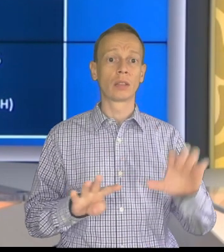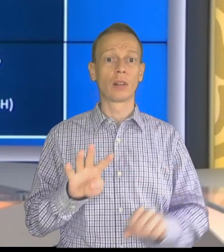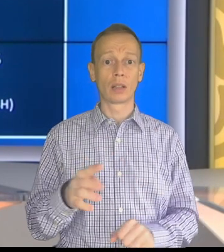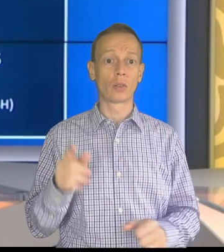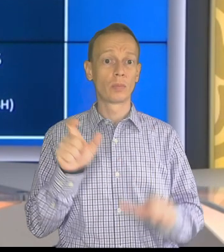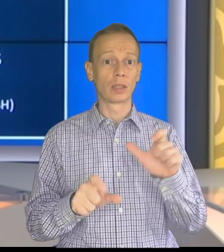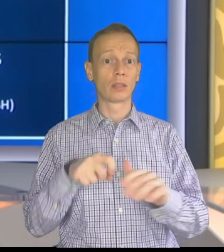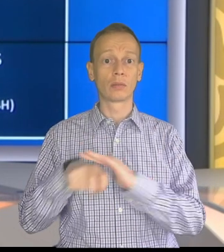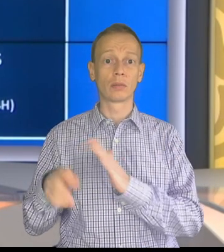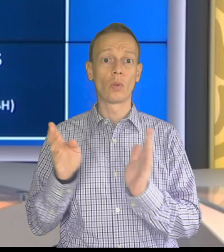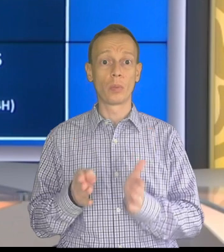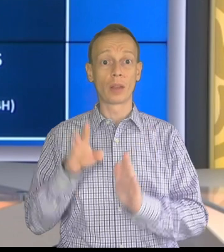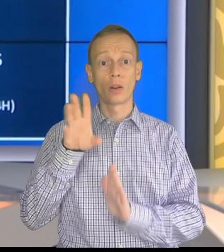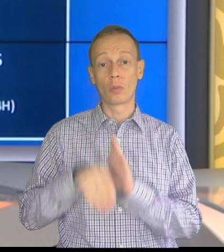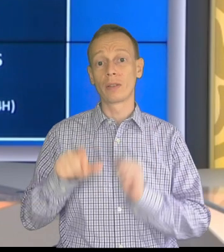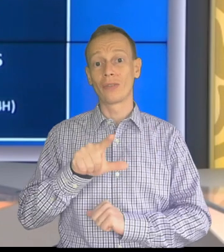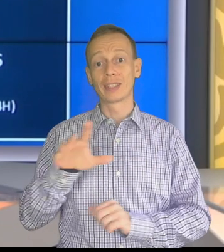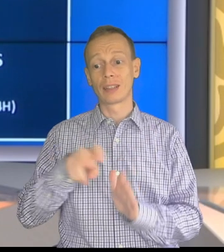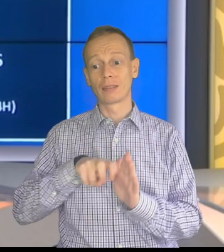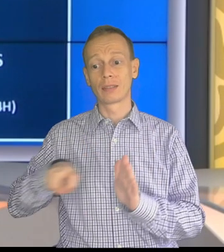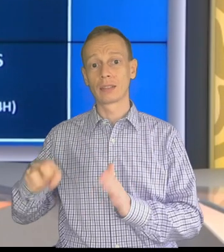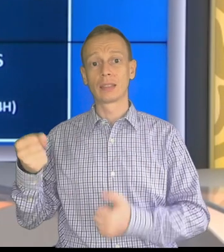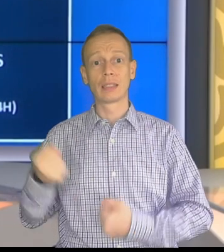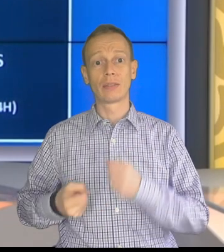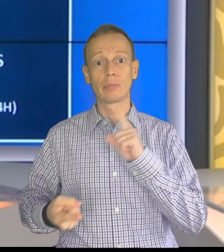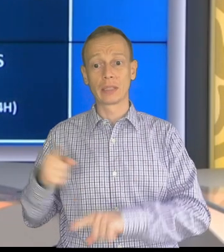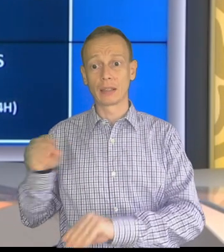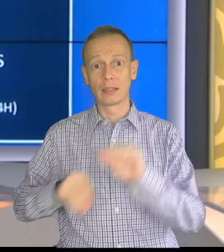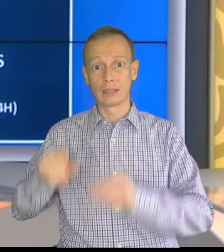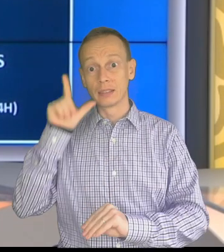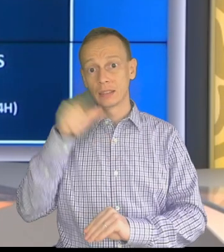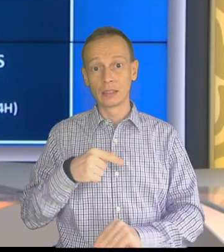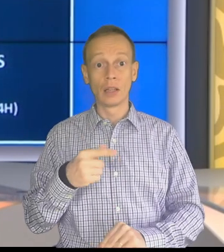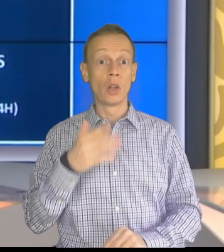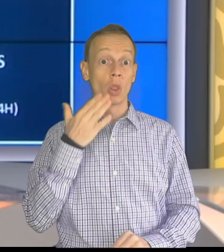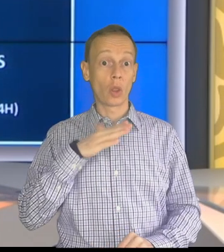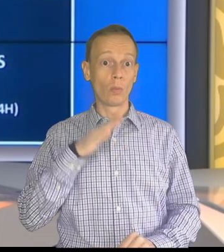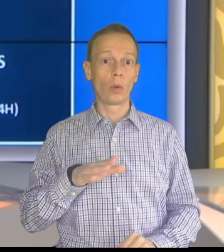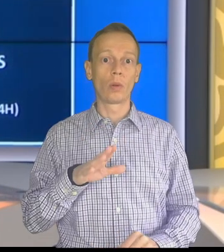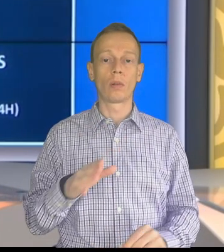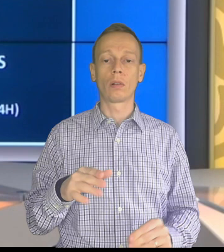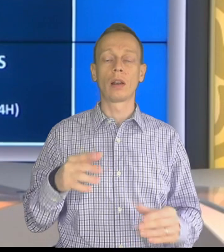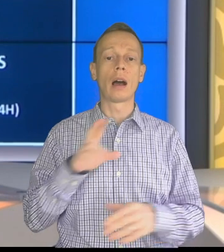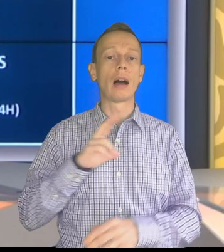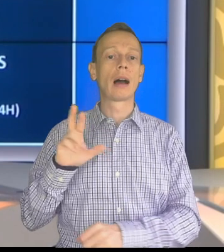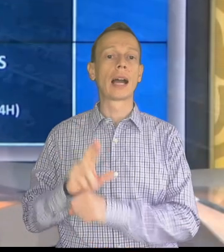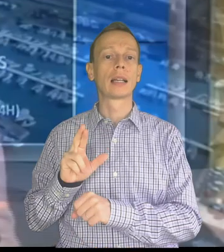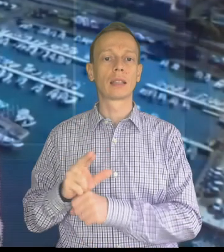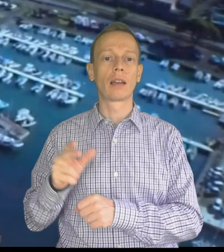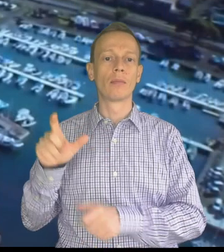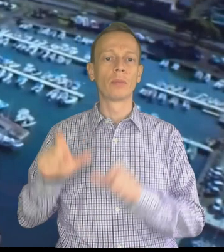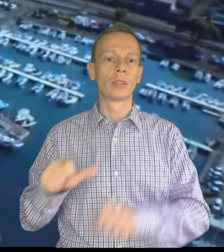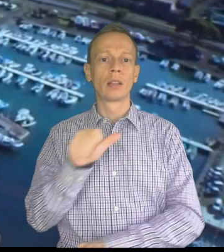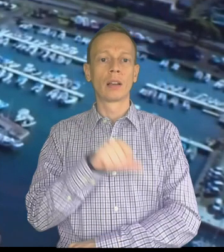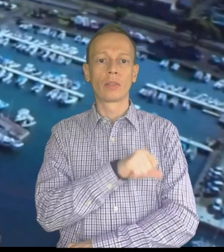heures. 94 hospitalisations sont actuellement en cours, dont 25 en réanimation. Et ça tombe bien, puisque la